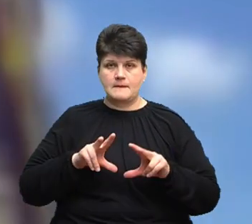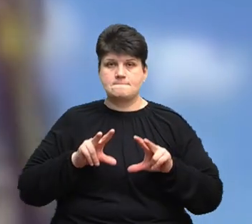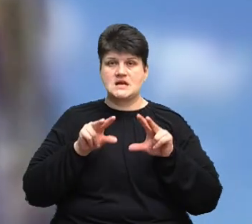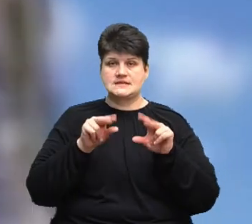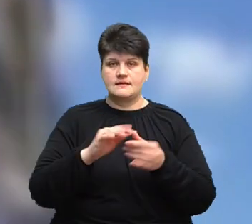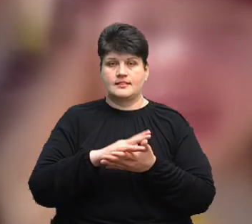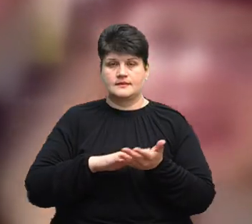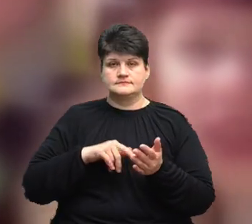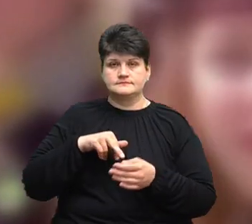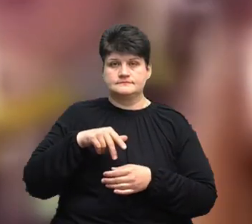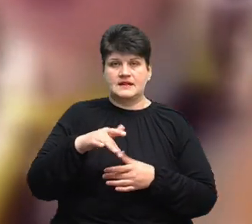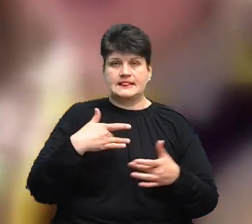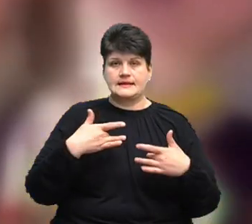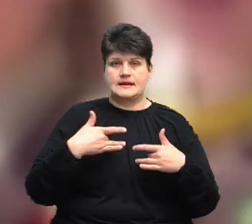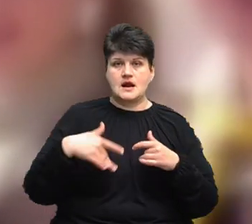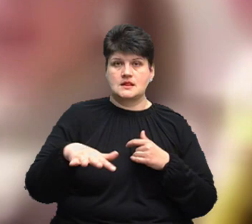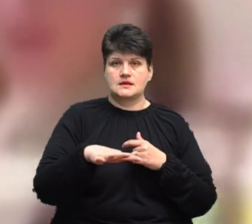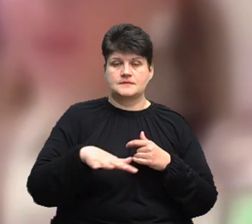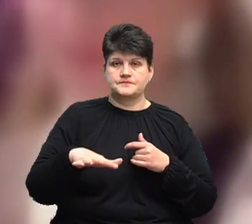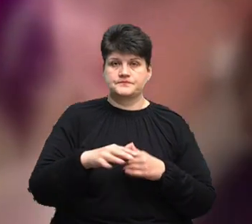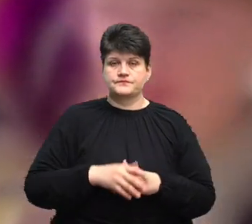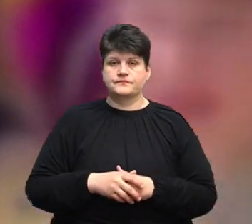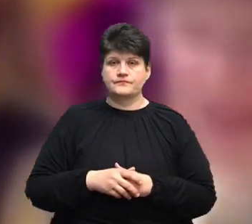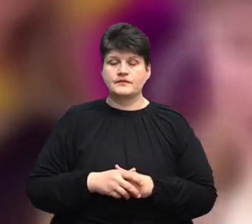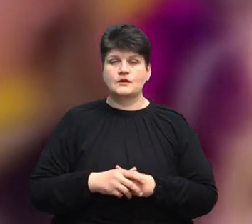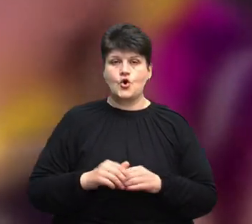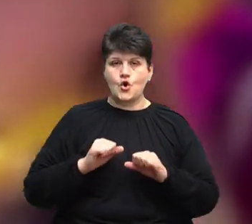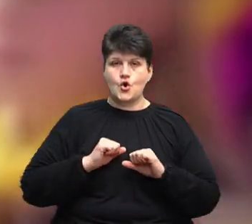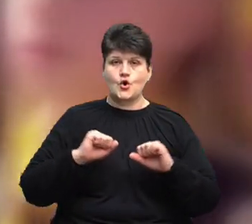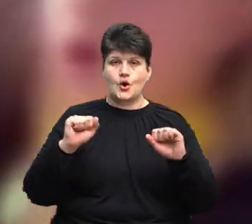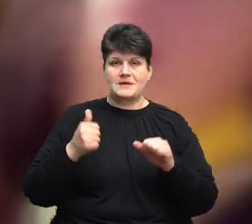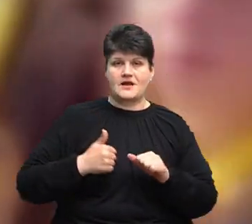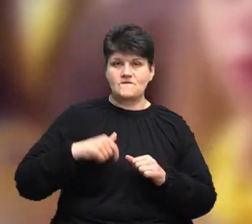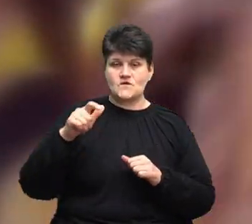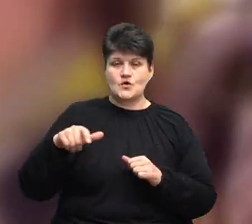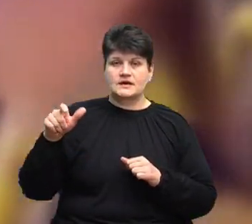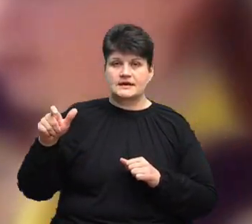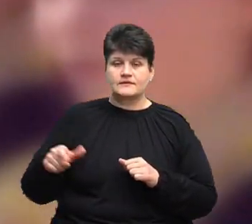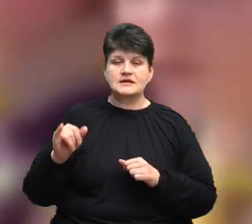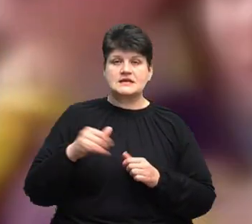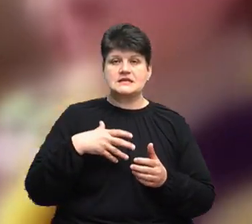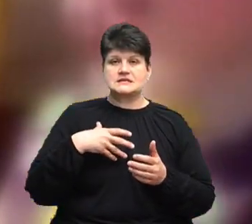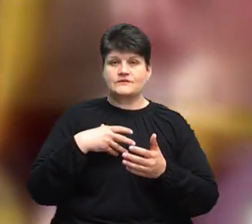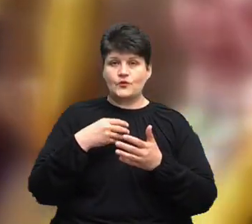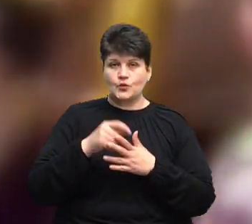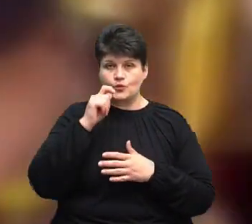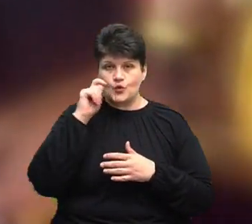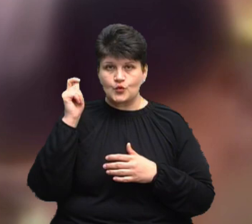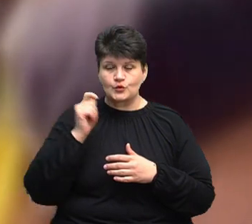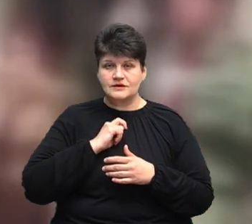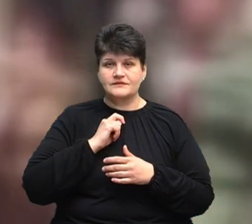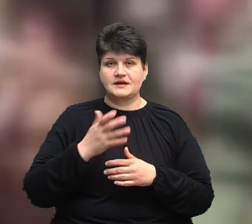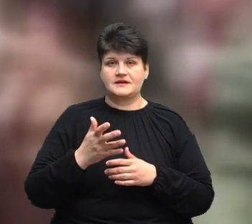до театрального майдану. Це великі хоробрі моряки, відстоїмо Україну, відражені